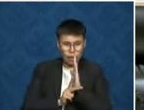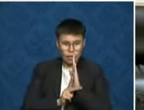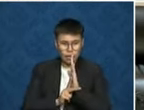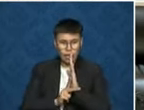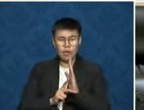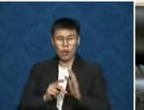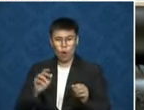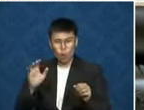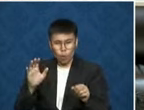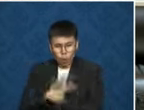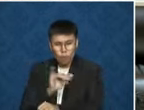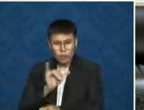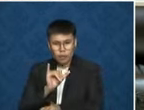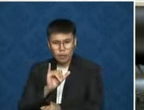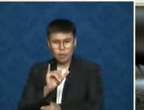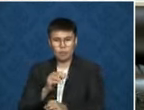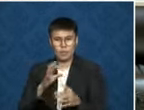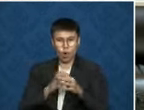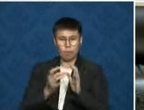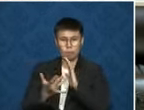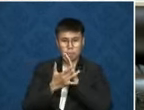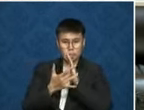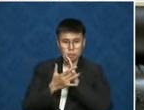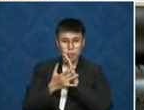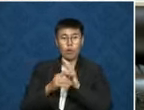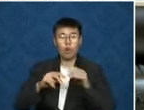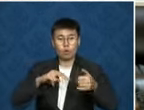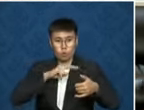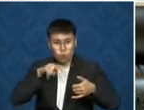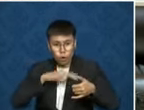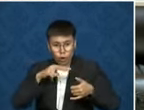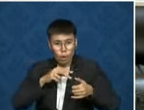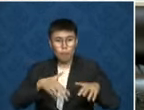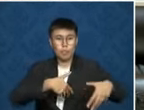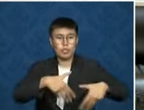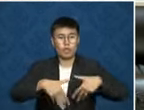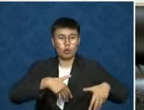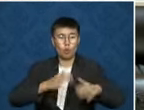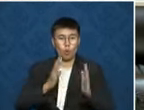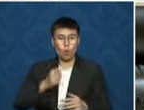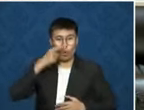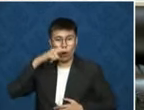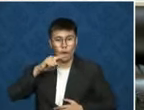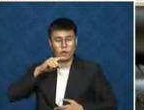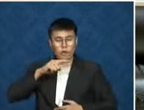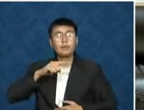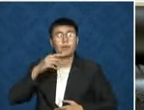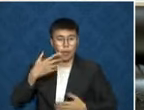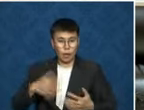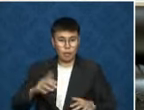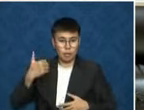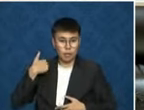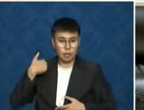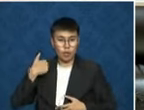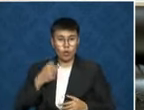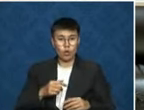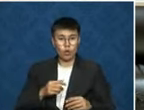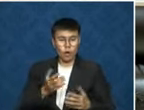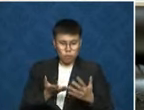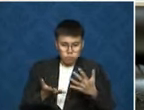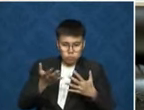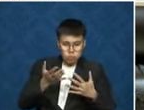คลุมประเด็นต่างๆที่เกี่ยวข้องค่ะเพื่อคุ้มครองสิทธิของประชาชนคนไทยรักษาระดับการพัฒนาเศรษฐ